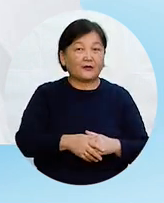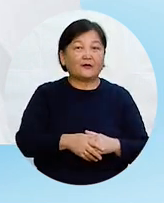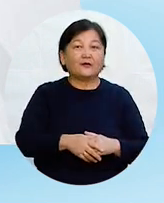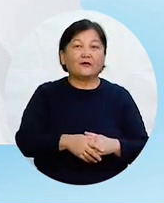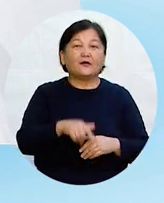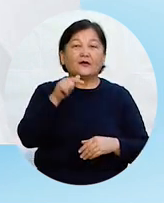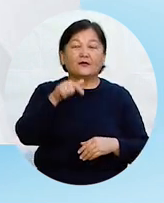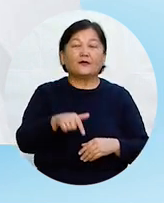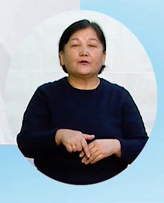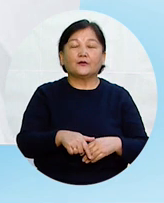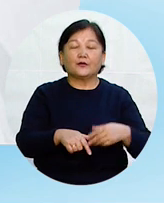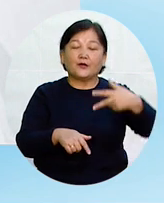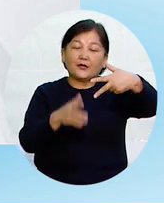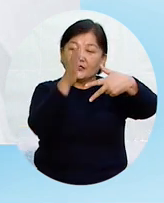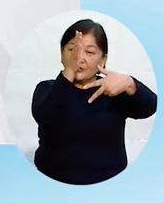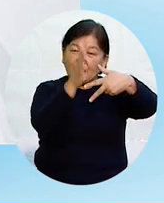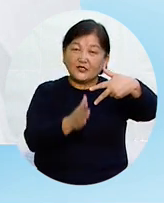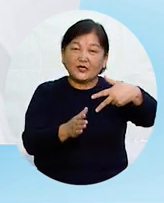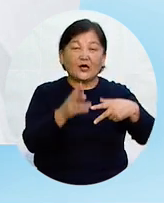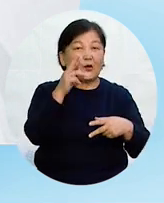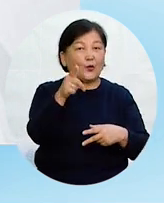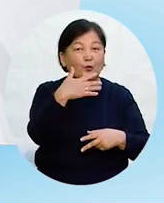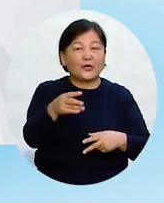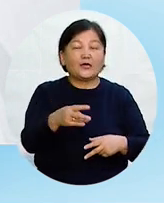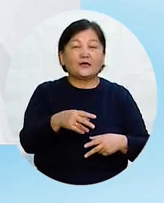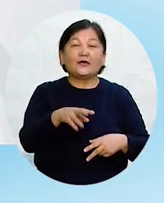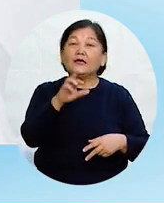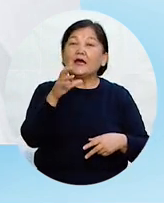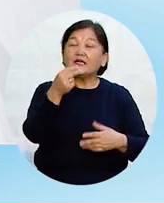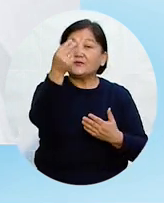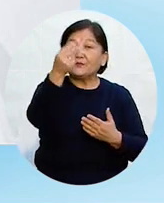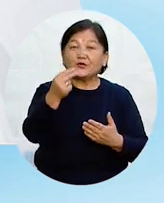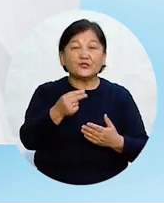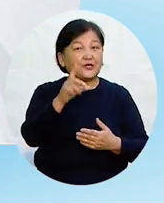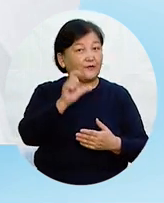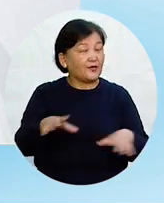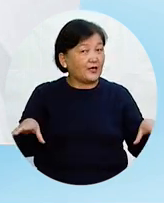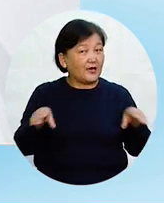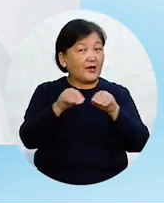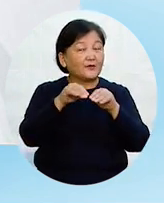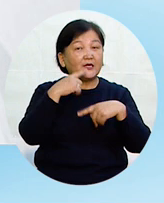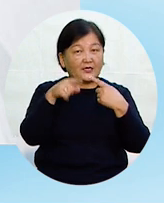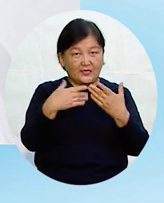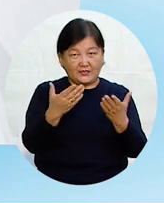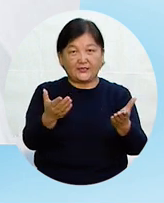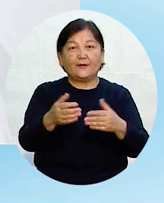төгсөх нөхцлийн утаага за мөн хэрхэн бичдэг вэ гэдэг талаар хамтран ярилцъя.